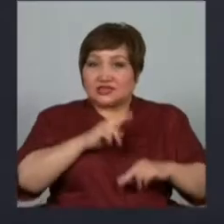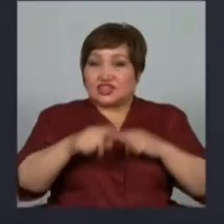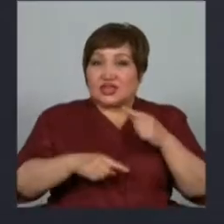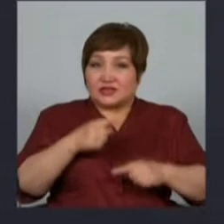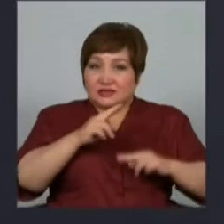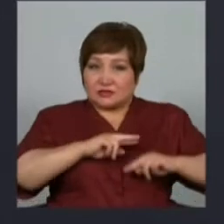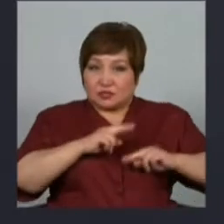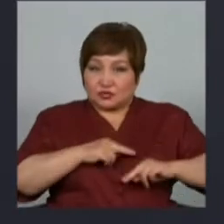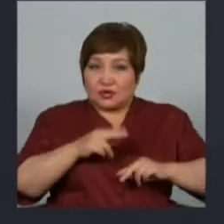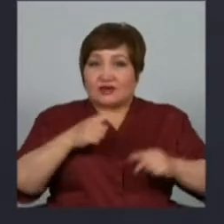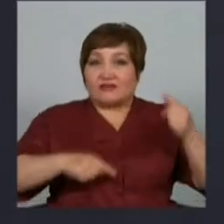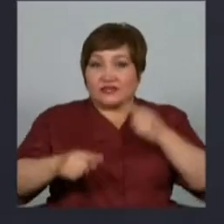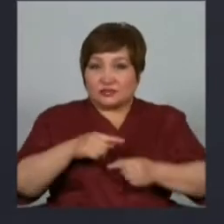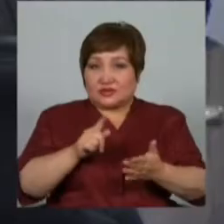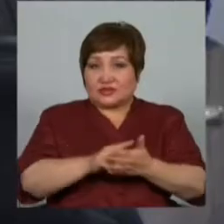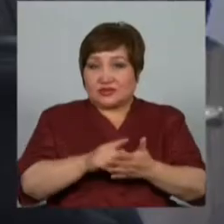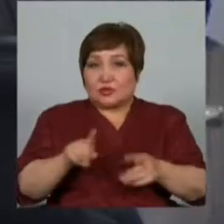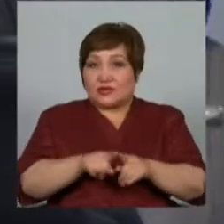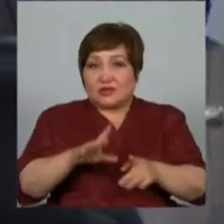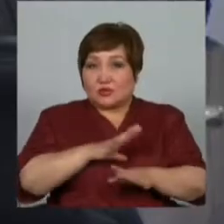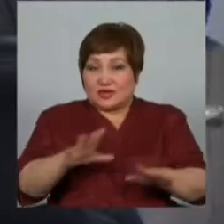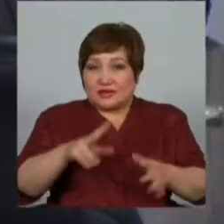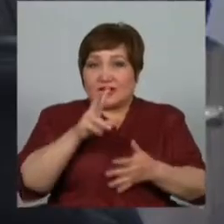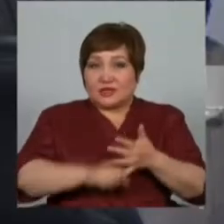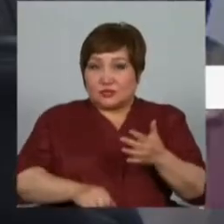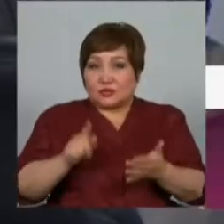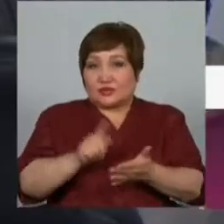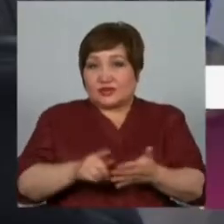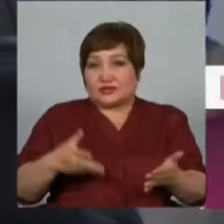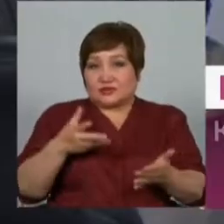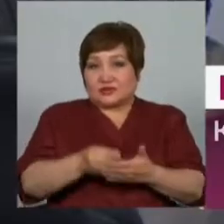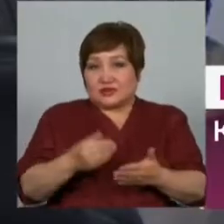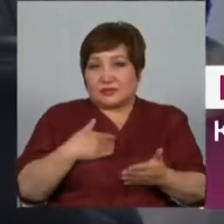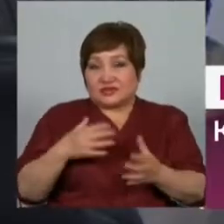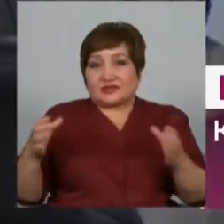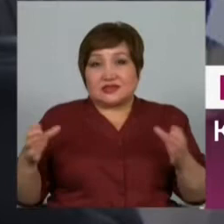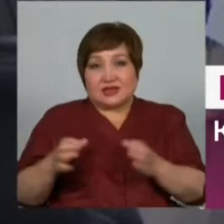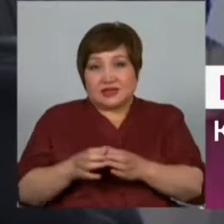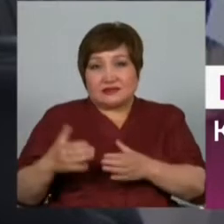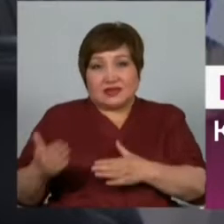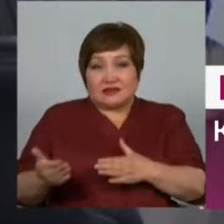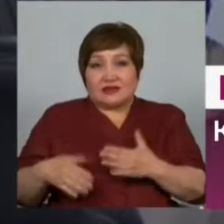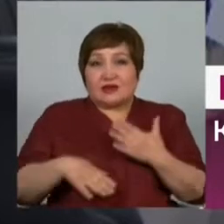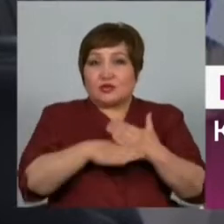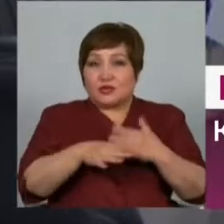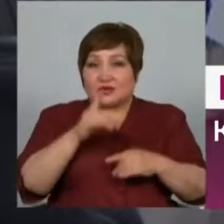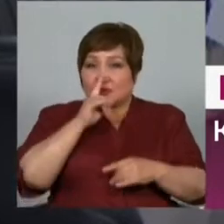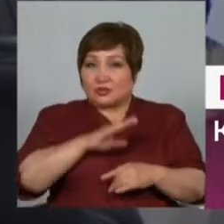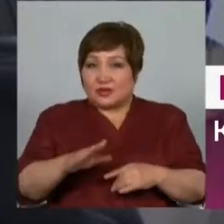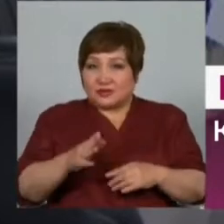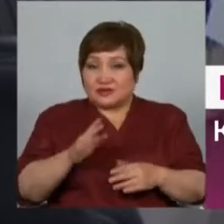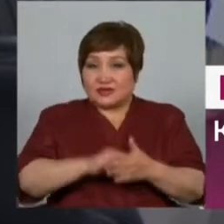Олай болмаған жағдайда айыппұл төлеуі керек. Біздің тараптан әрине көмек болмайды, себебі заңда көзделген 3